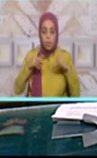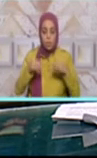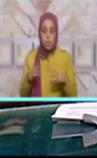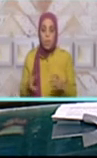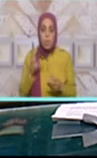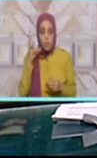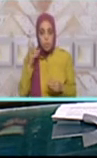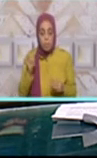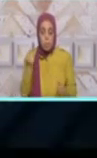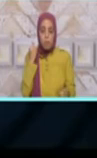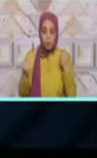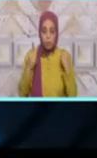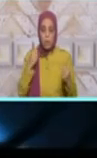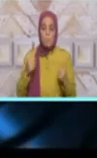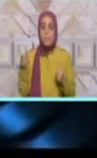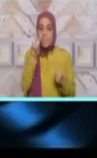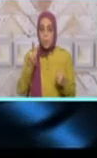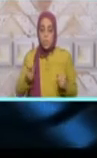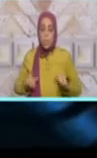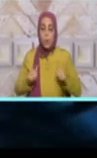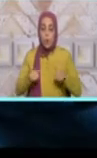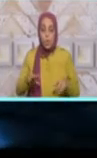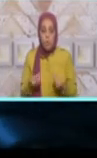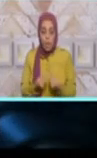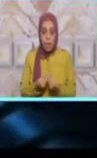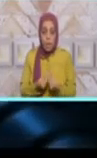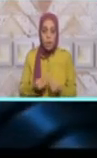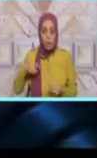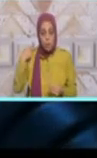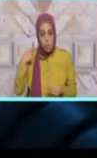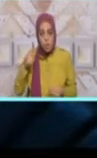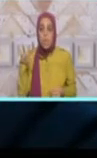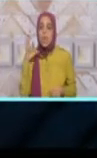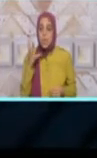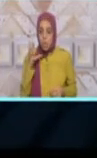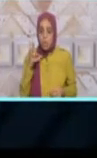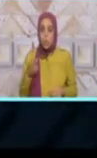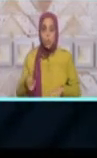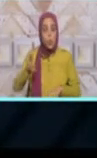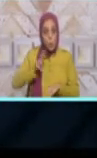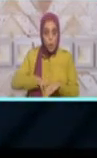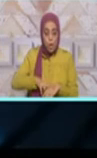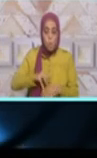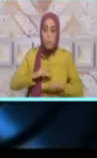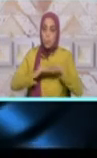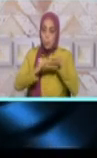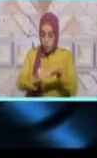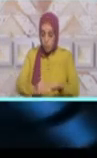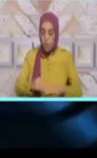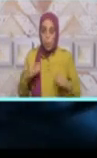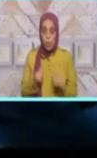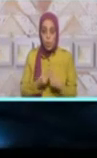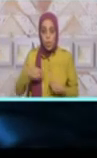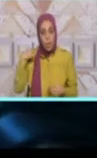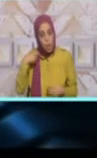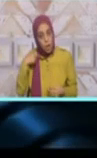الشبابية والرياضية بشمال سيناء بحضور اللواء اسماعيل الفار رئيس قطاع الشباب ومساعدي ومعاوني